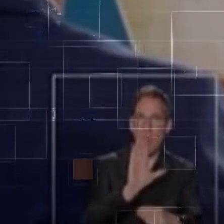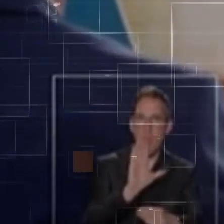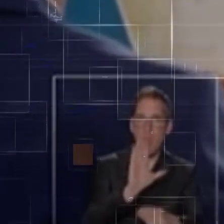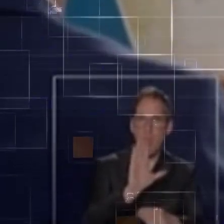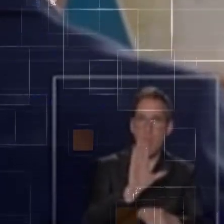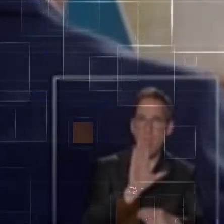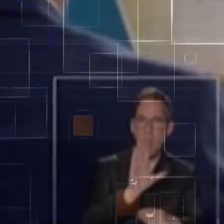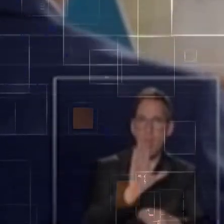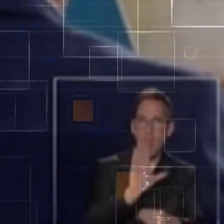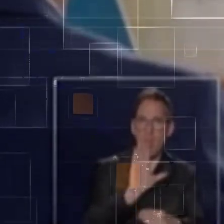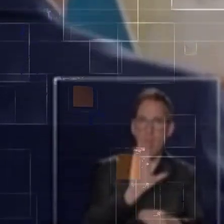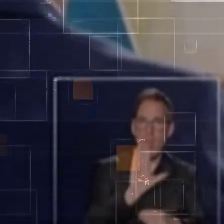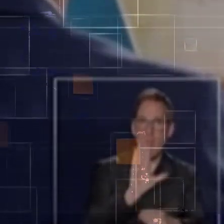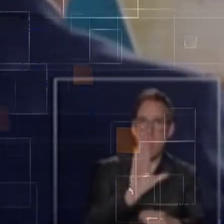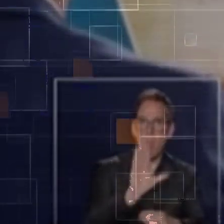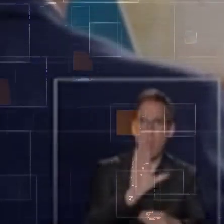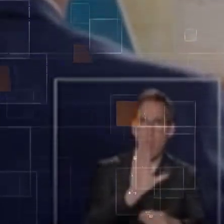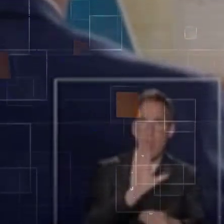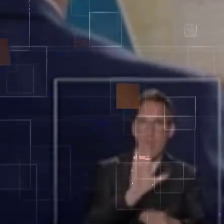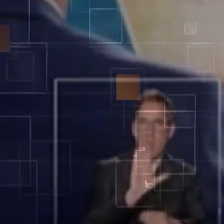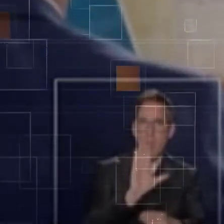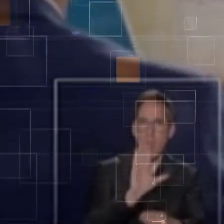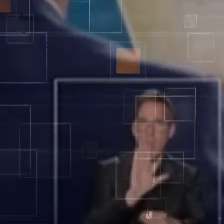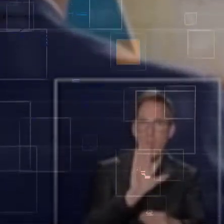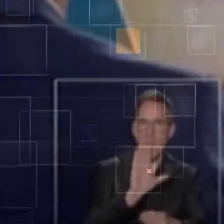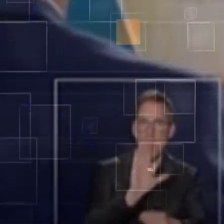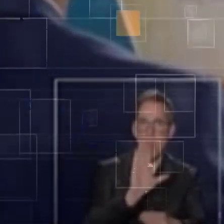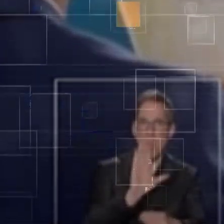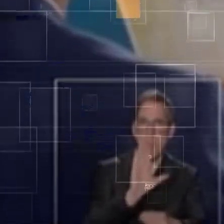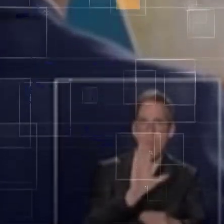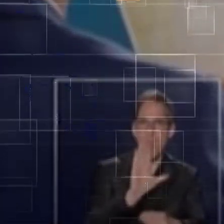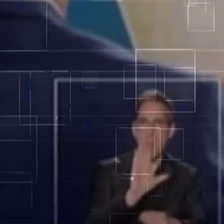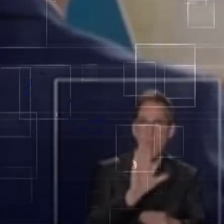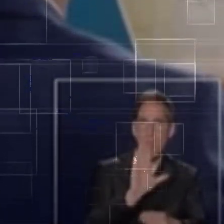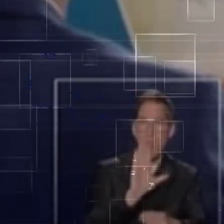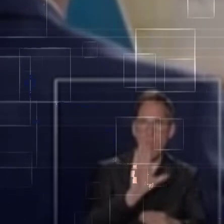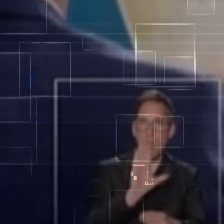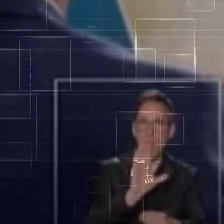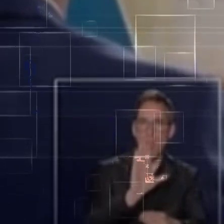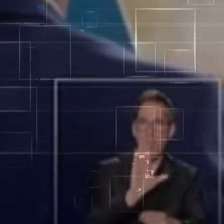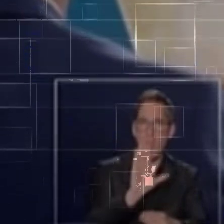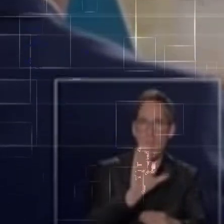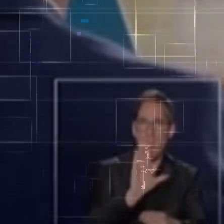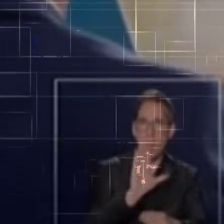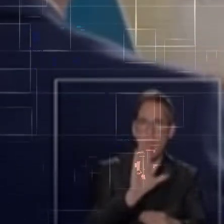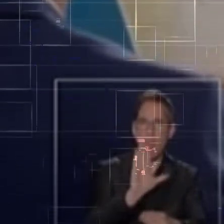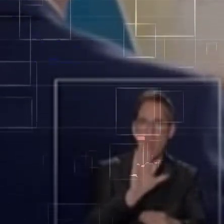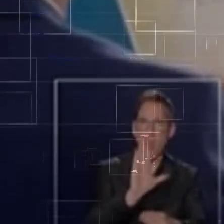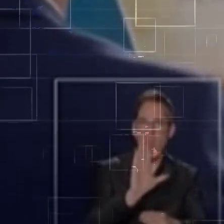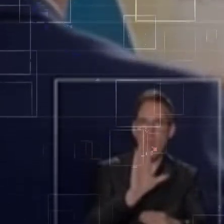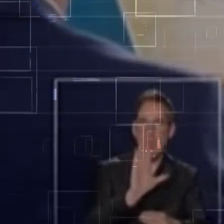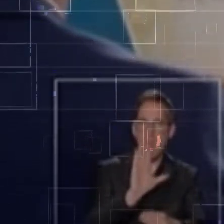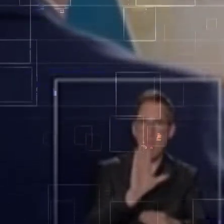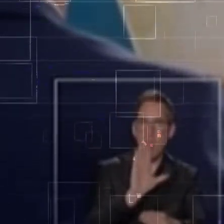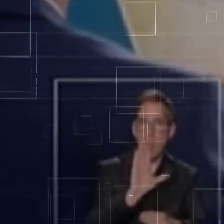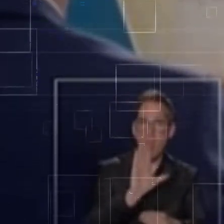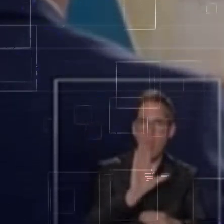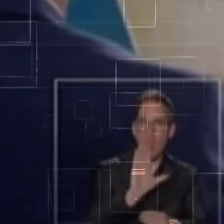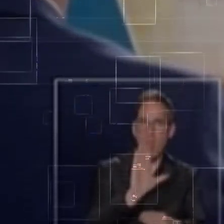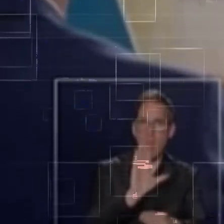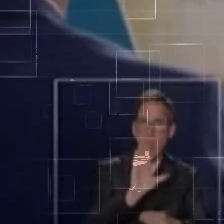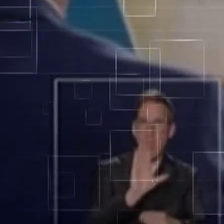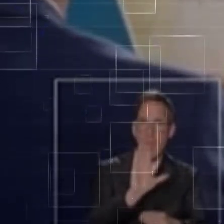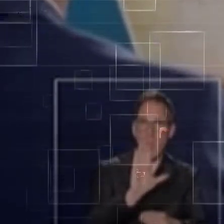de vous ne pouvez pas dire des contre-vérités, sur les chaînes nationales, dans un débat péniblement arbitré par Léa Salamé et Gilles